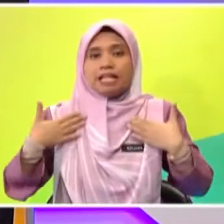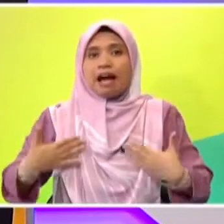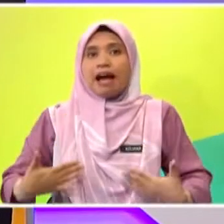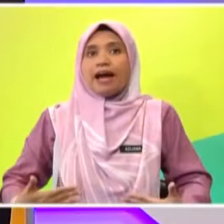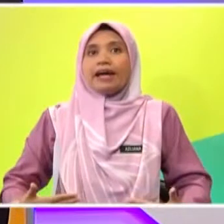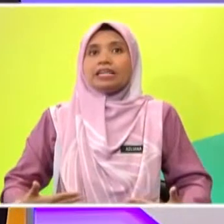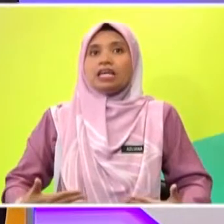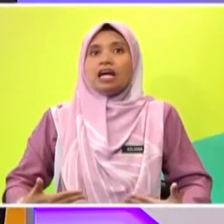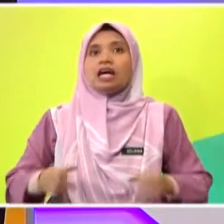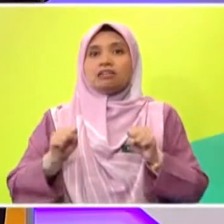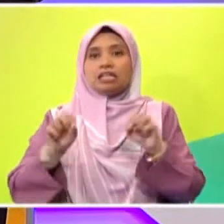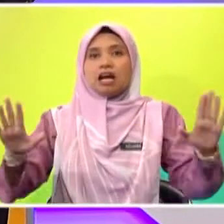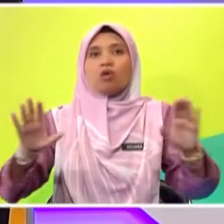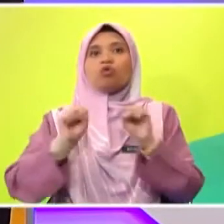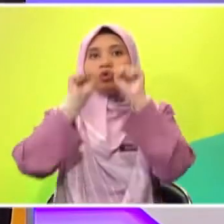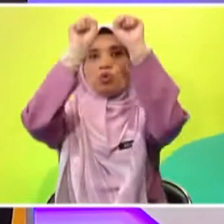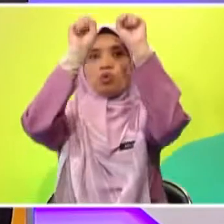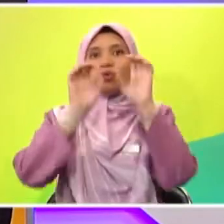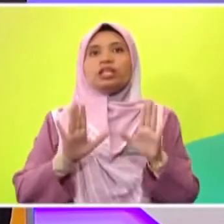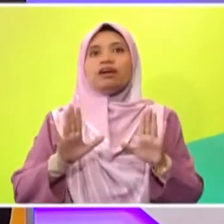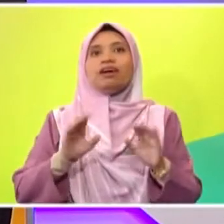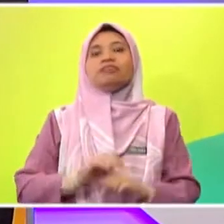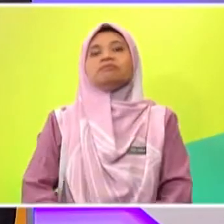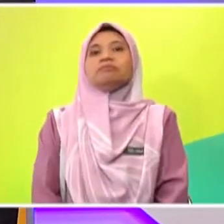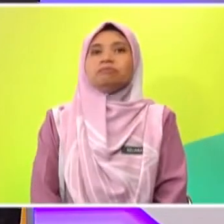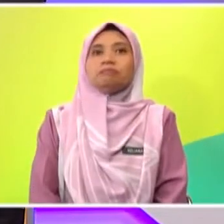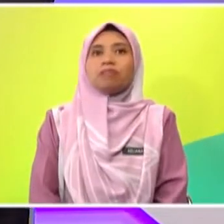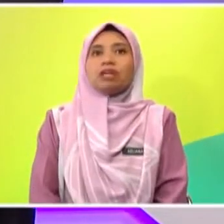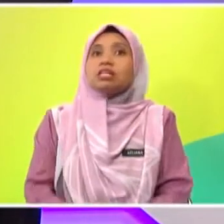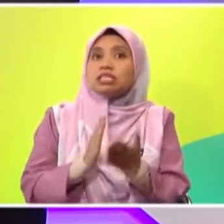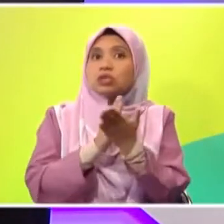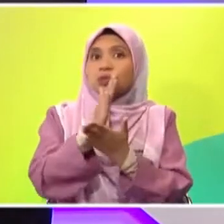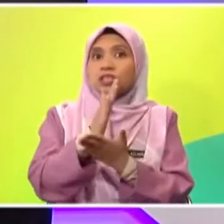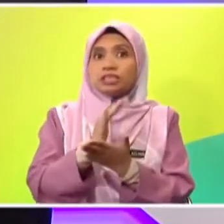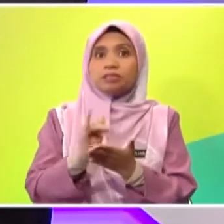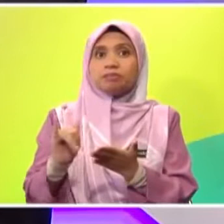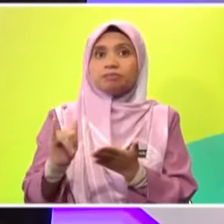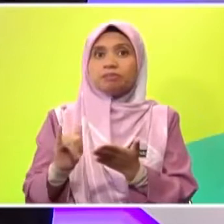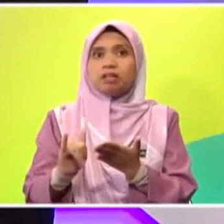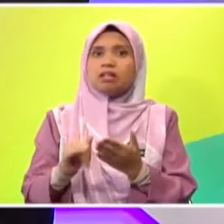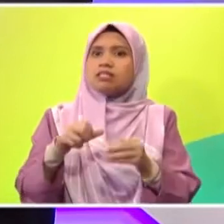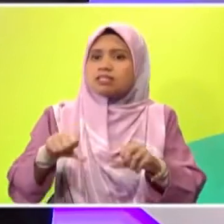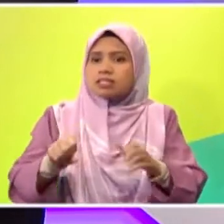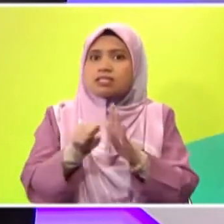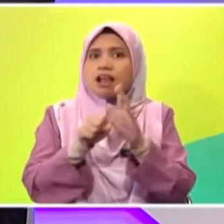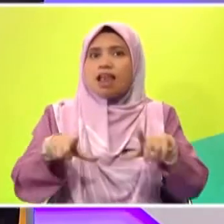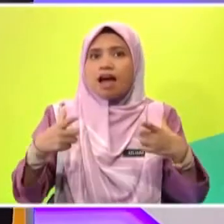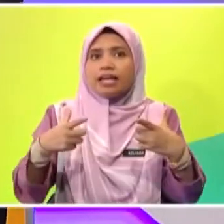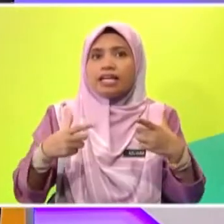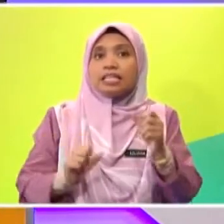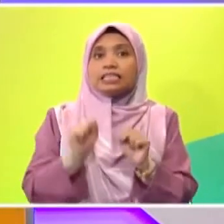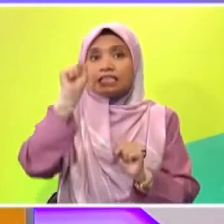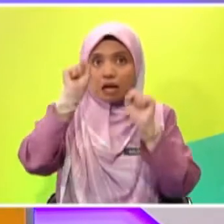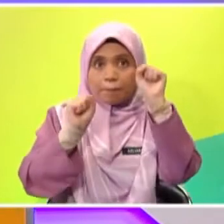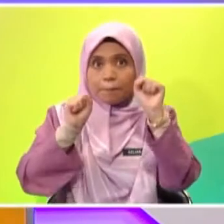otot kita Sebelum kita mulai kan sukanya GP ini Lakukan terus nih Kak Ina setelahnya pada senamrobik Aina kita juga